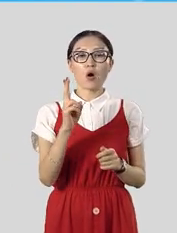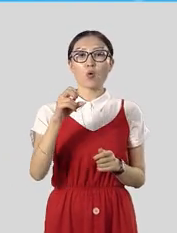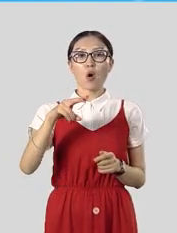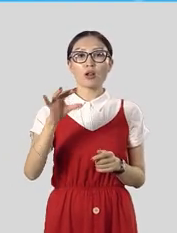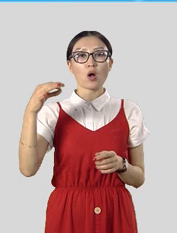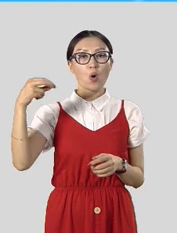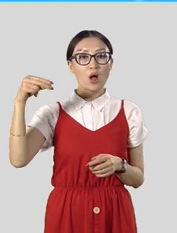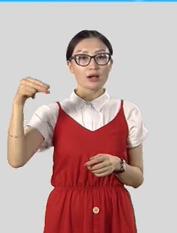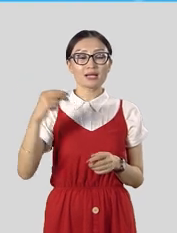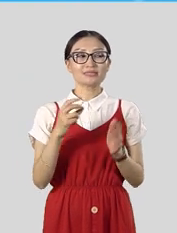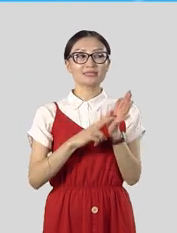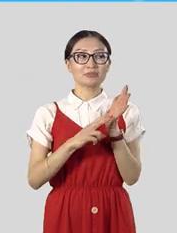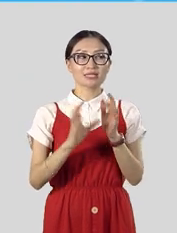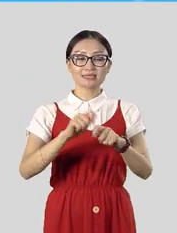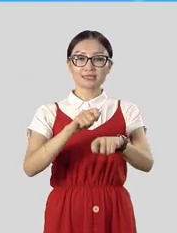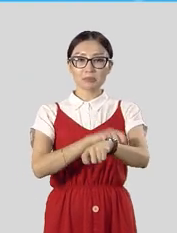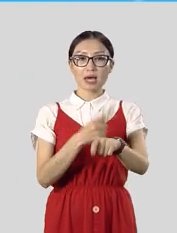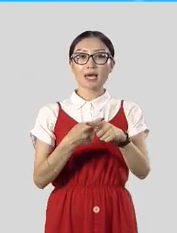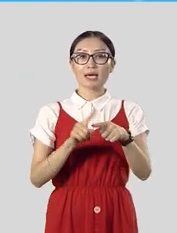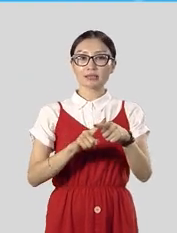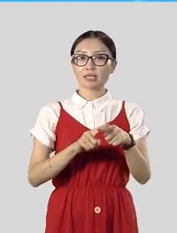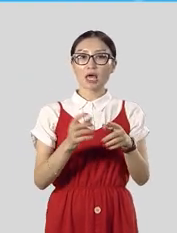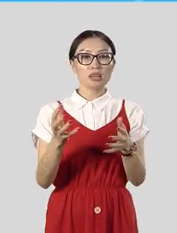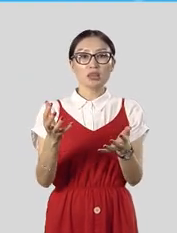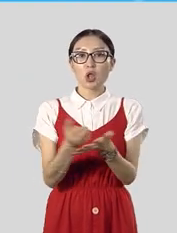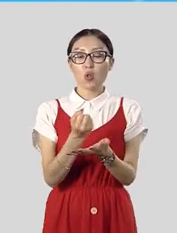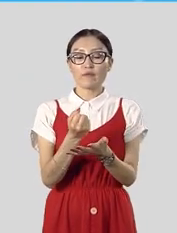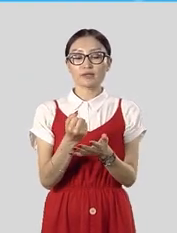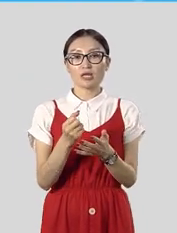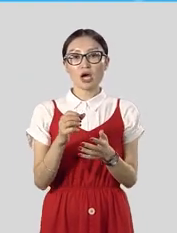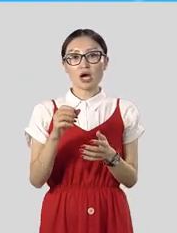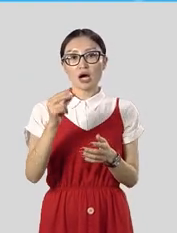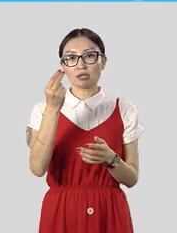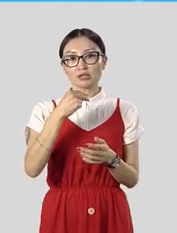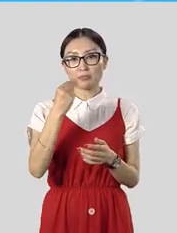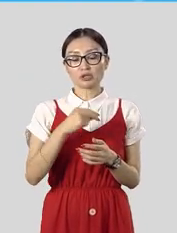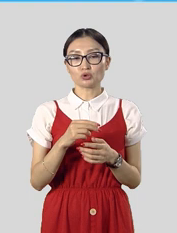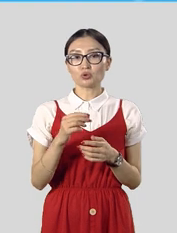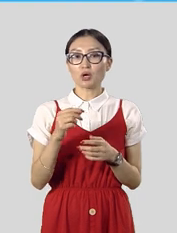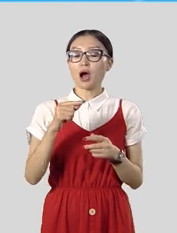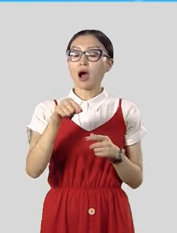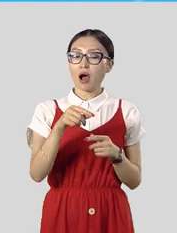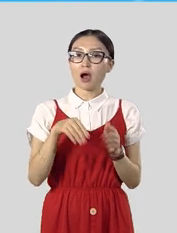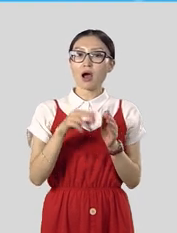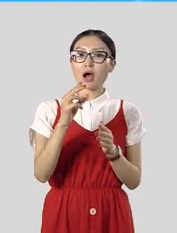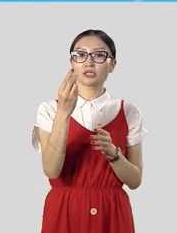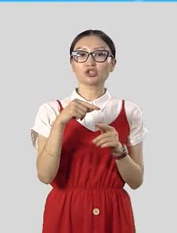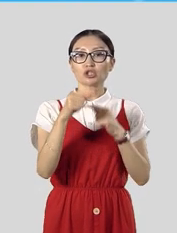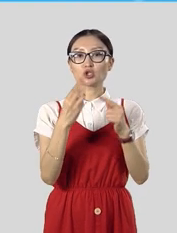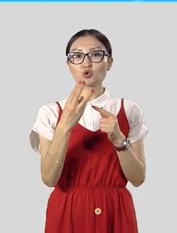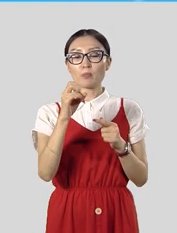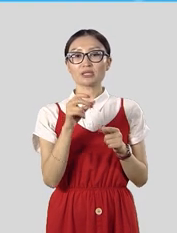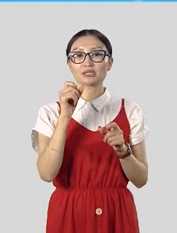70 сантиметров. Эта медуза не ловит добычу щупальцами, а выпускает через них ядовитую